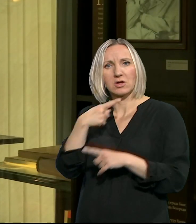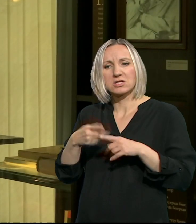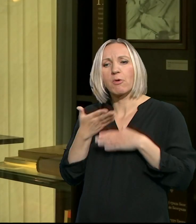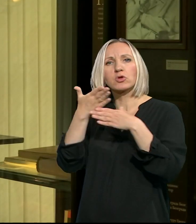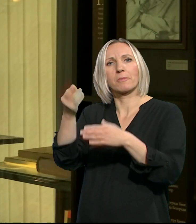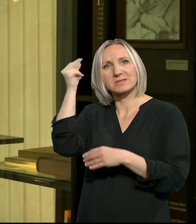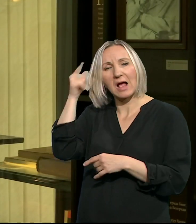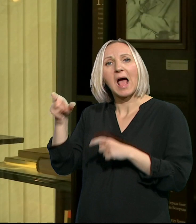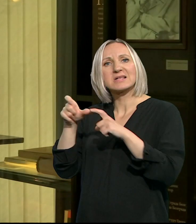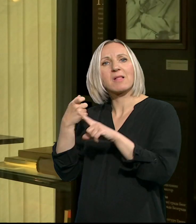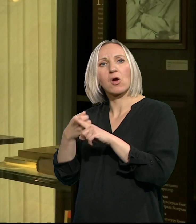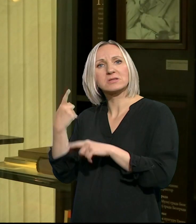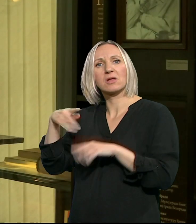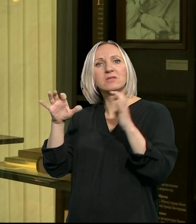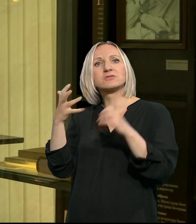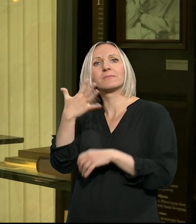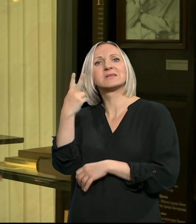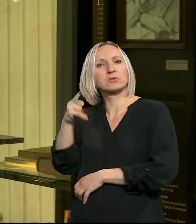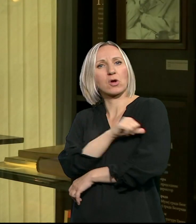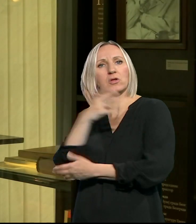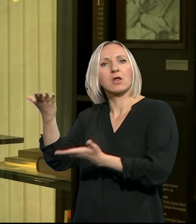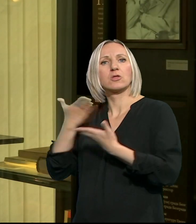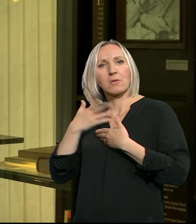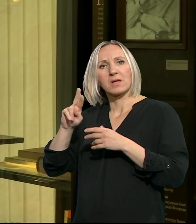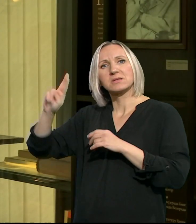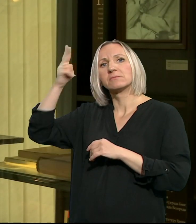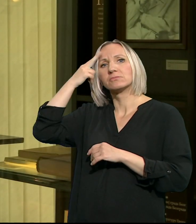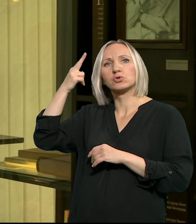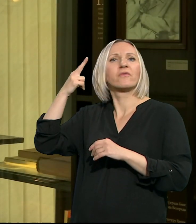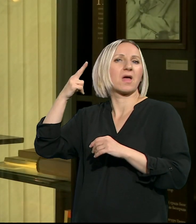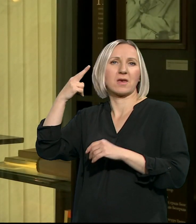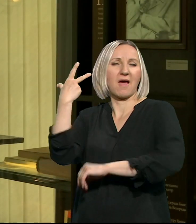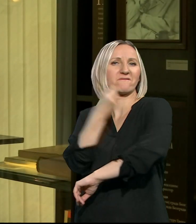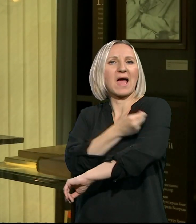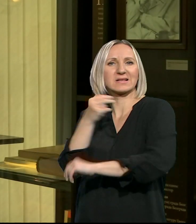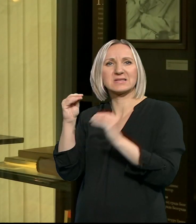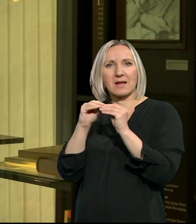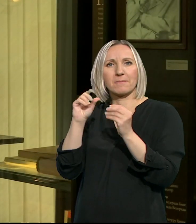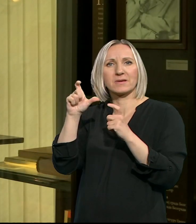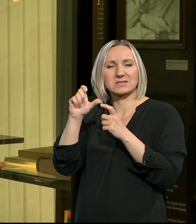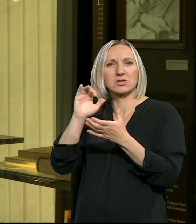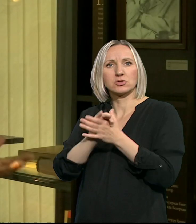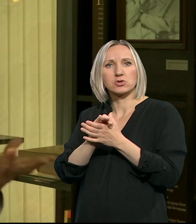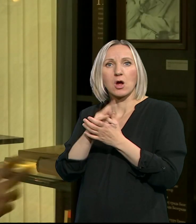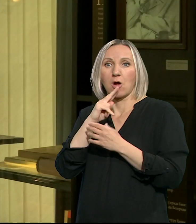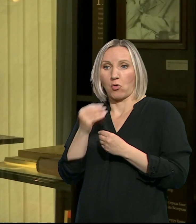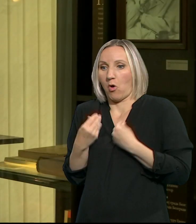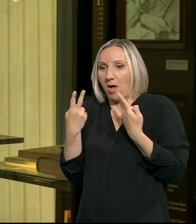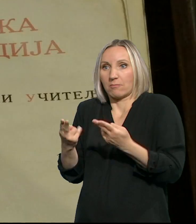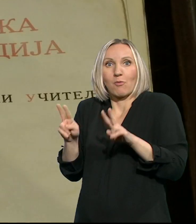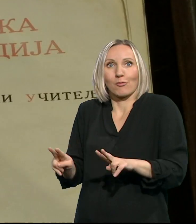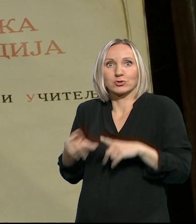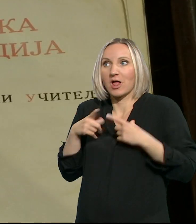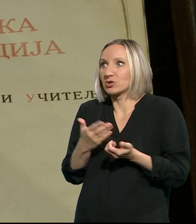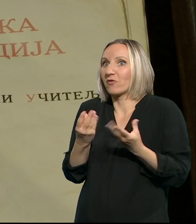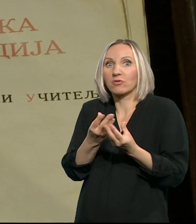a Smilja Kostić 1952. za primjenu čuvene BCG vakcine koja je omogućila život mnogima od nas.